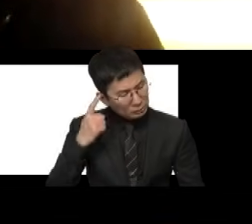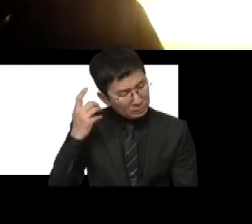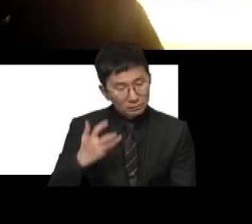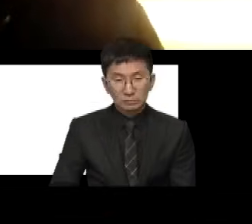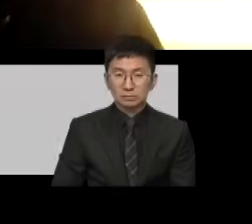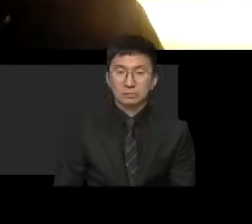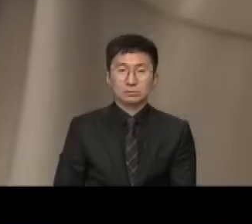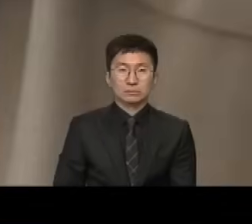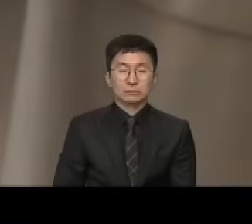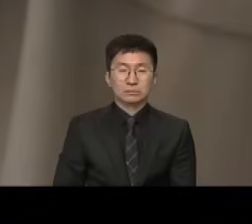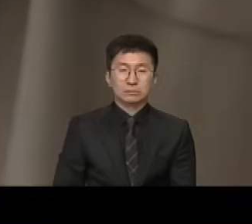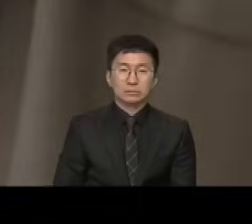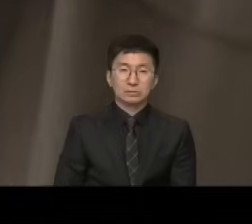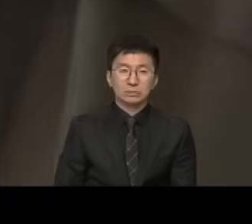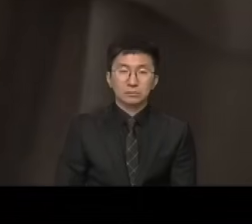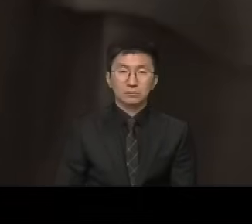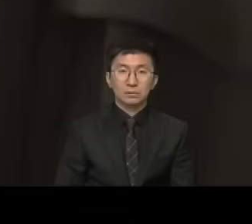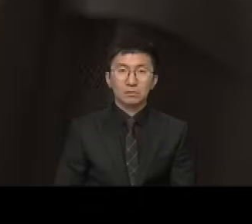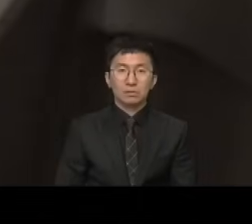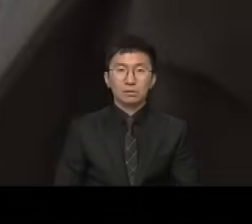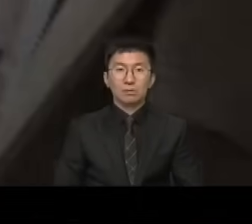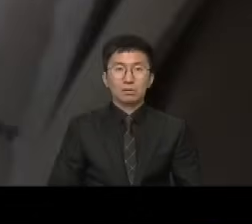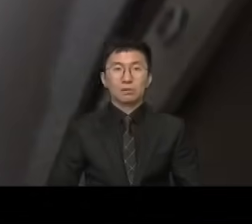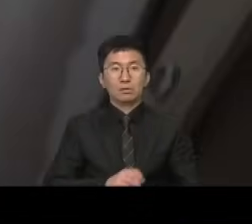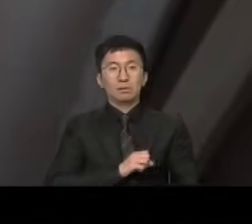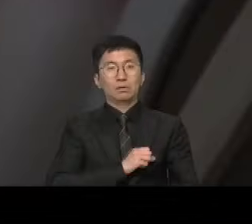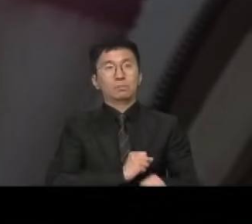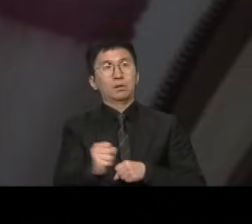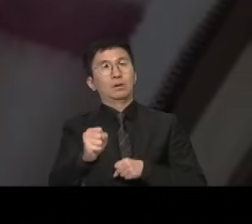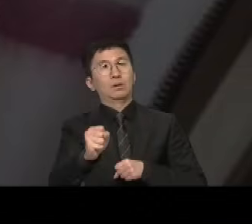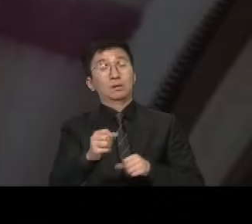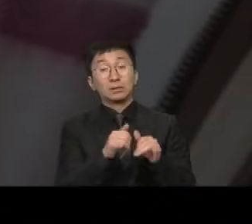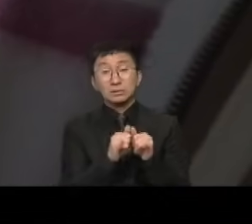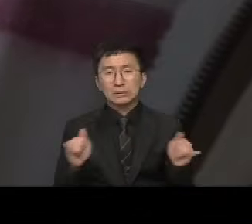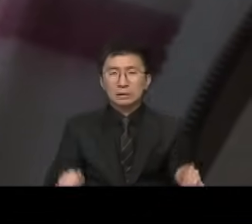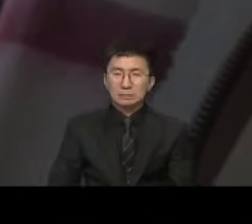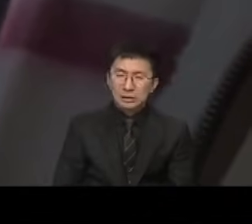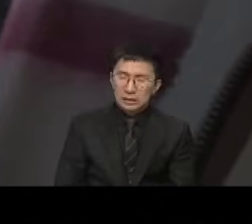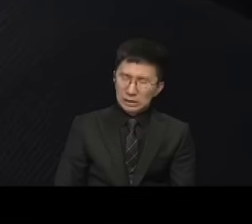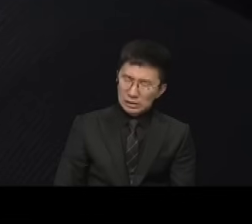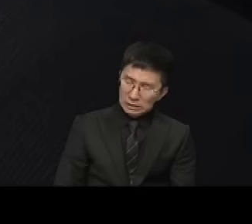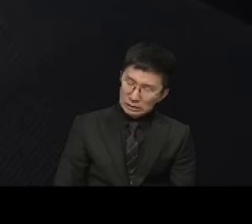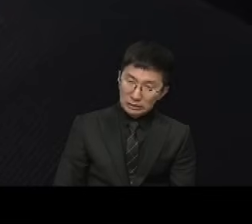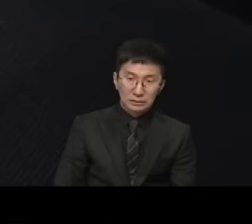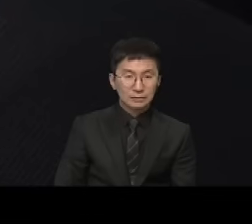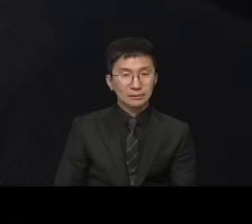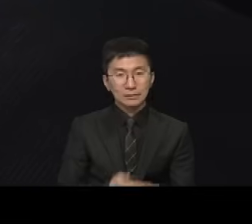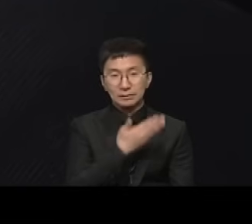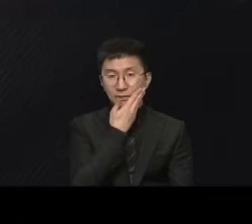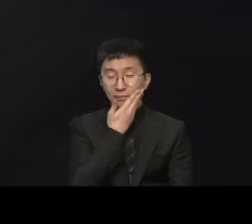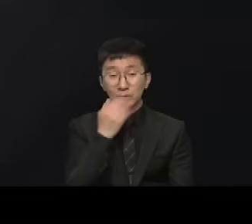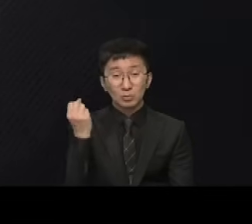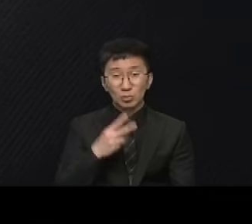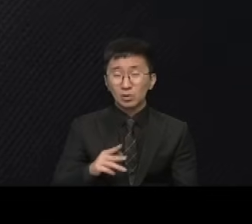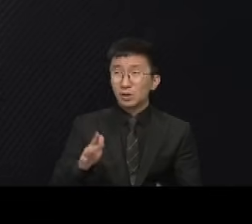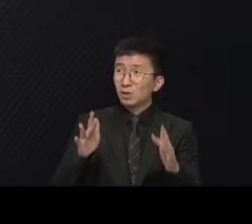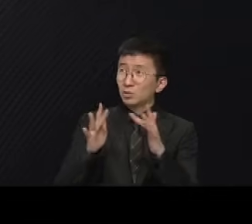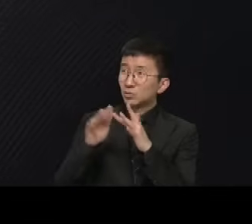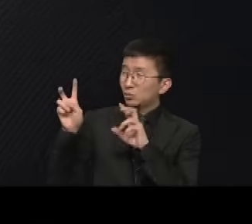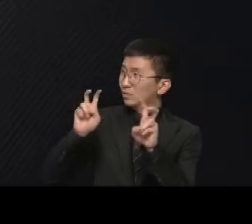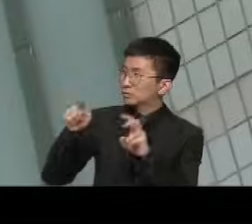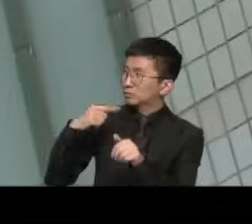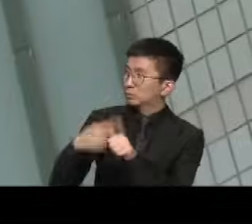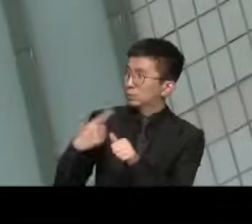아픈 게 사실이죠. 멘붕에 빠진 게임 방송 이용자들은 아쉬움을 표현하는 한편 통신업체들에 대한 비판도